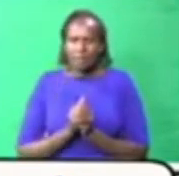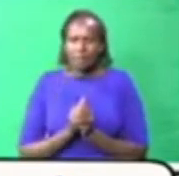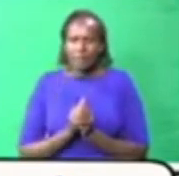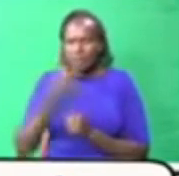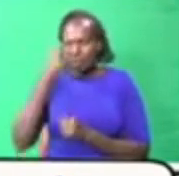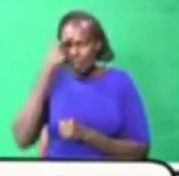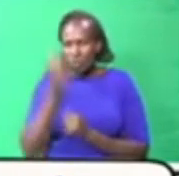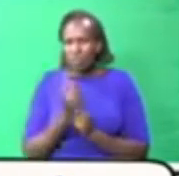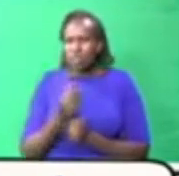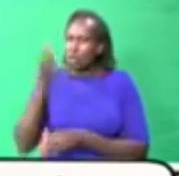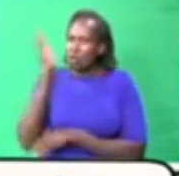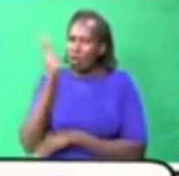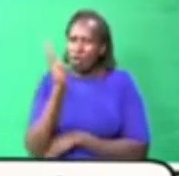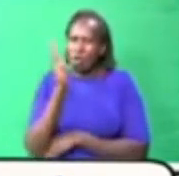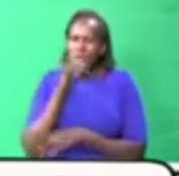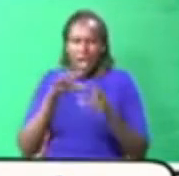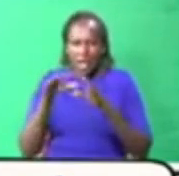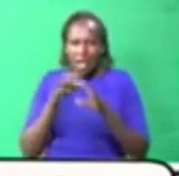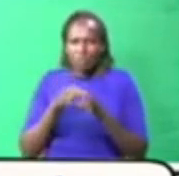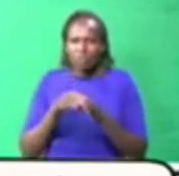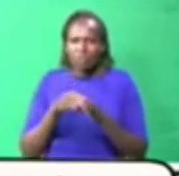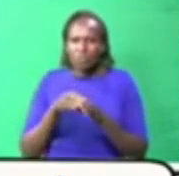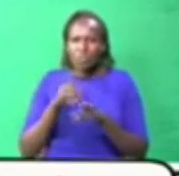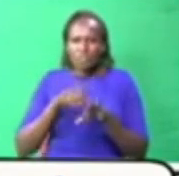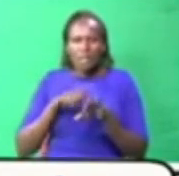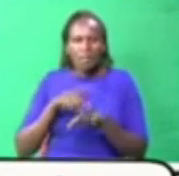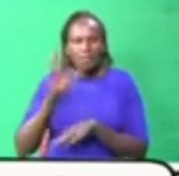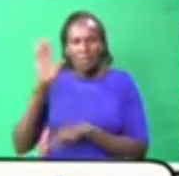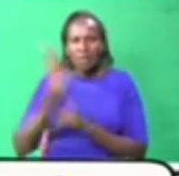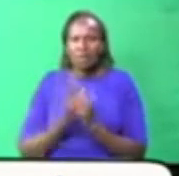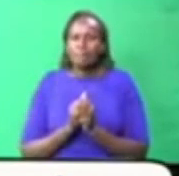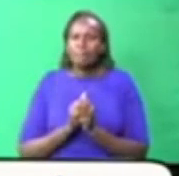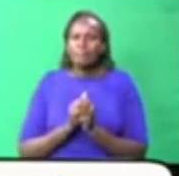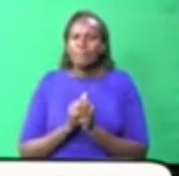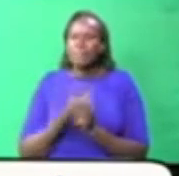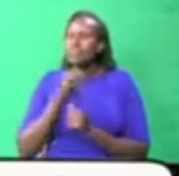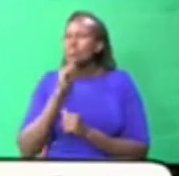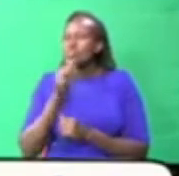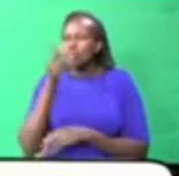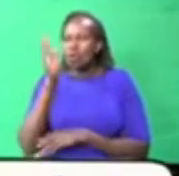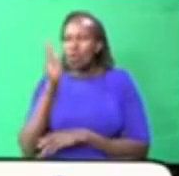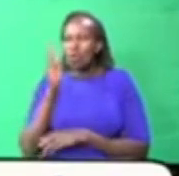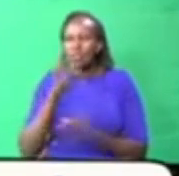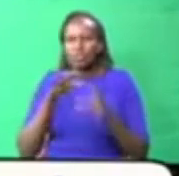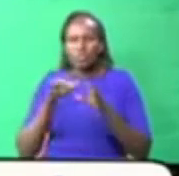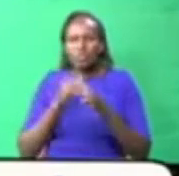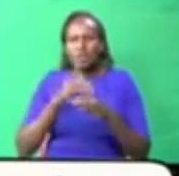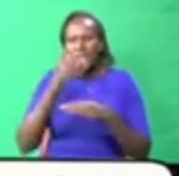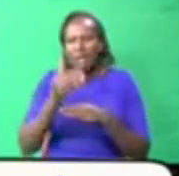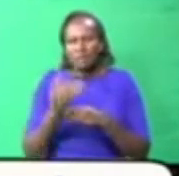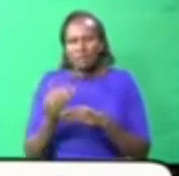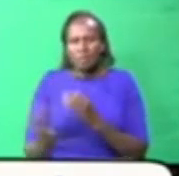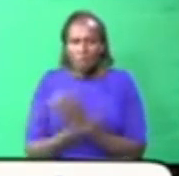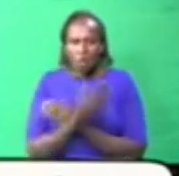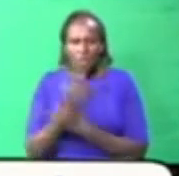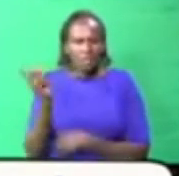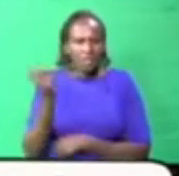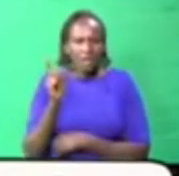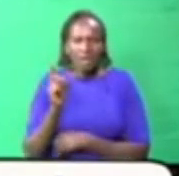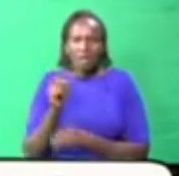Because Mungu anafanya kazi na timing yake. Si kwamba Mungu alifanya the following morning, hapana. They had to